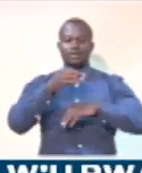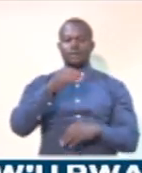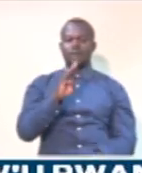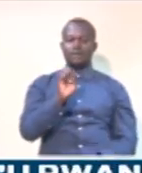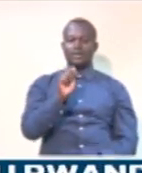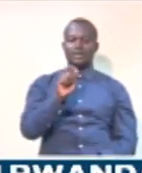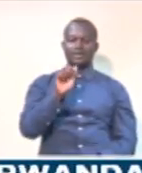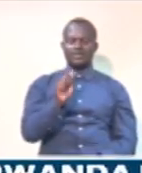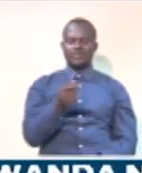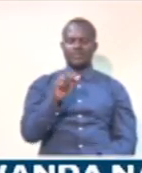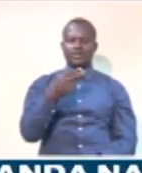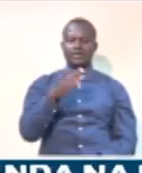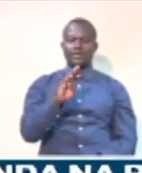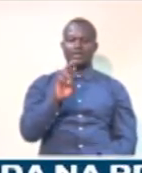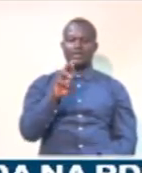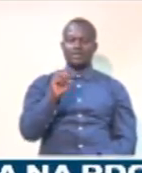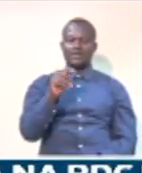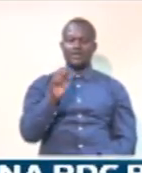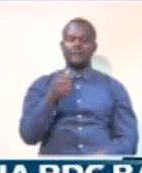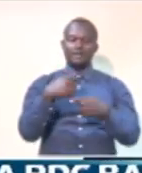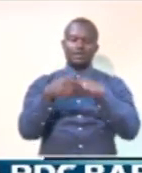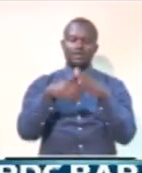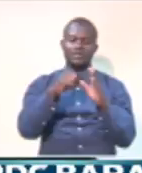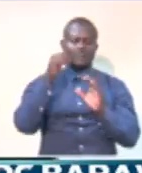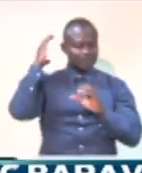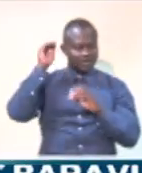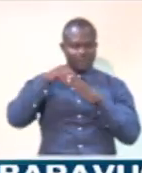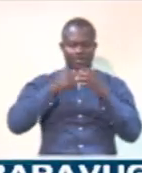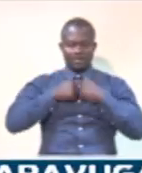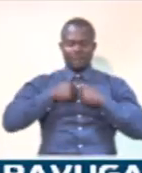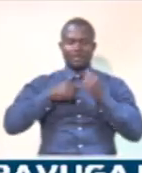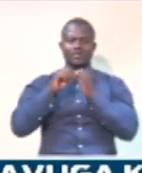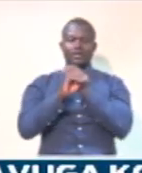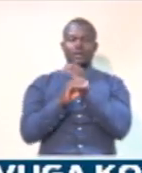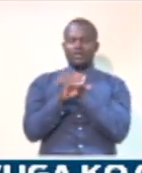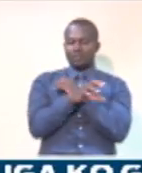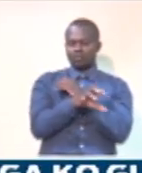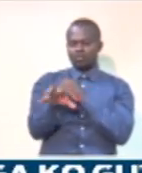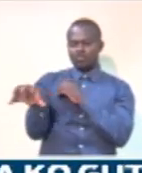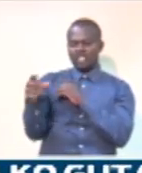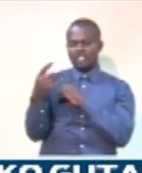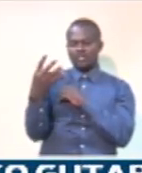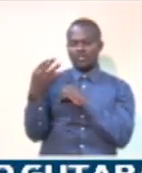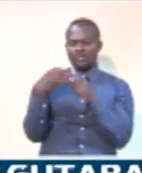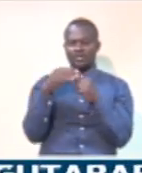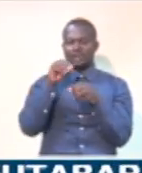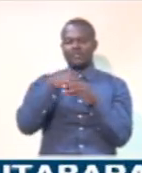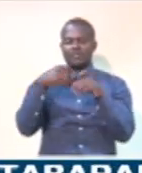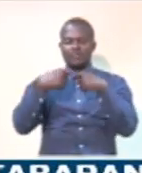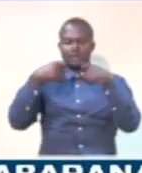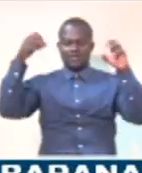Beata Habyarimana reka dukomeze n'andi makuru twabateguriye aho mu Rwanda utugari 148 tutageramo